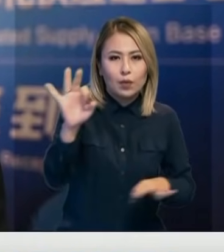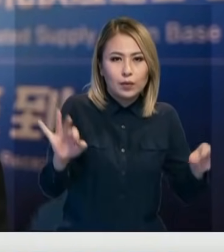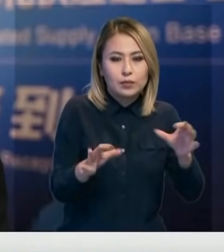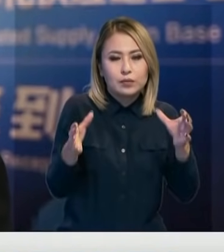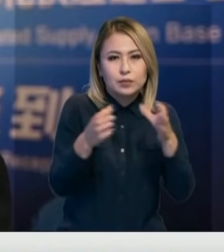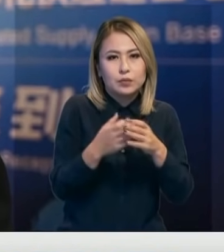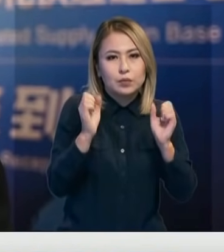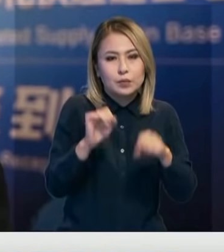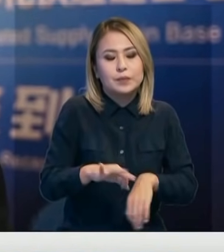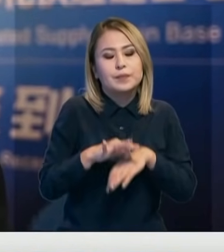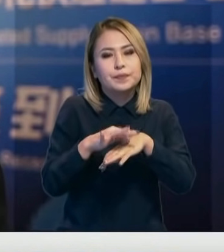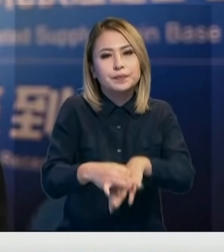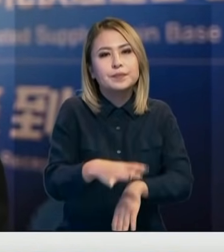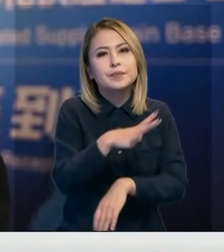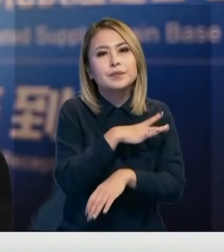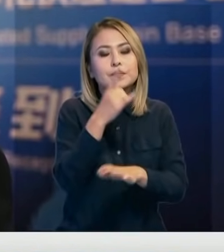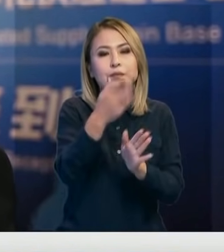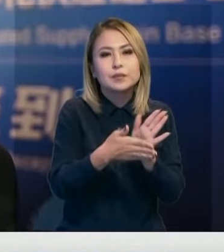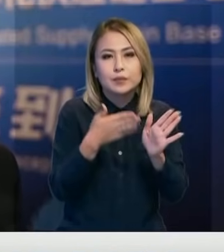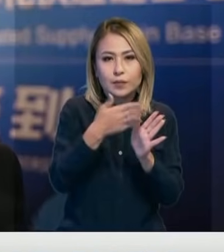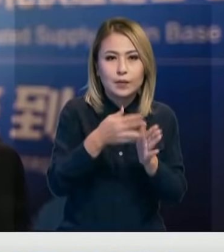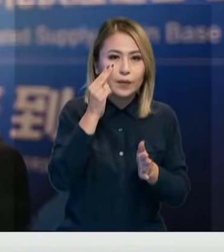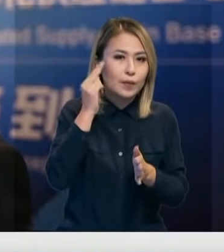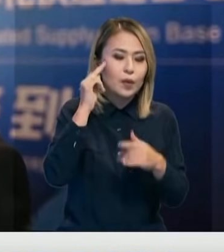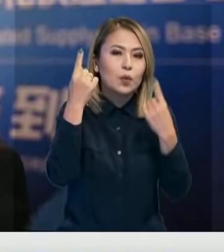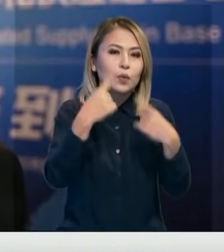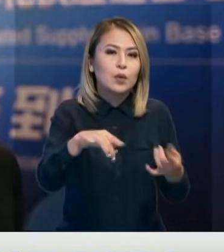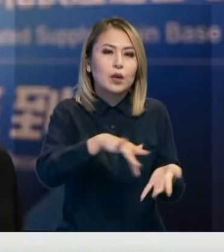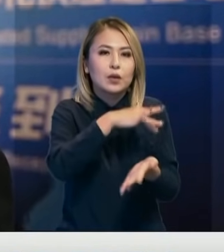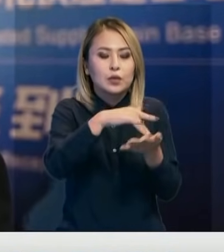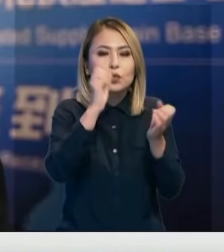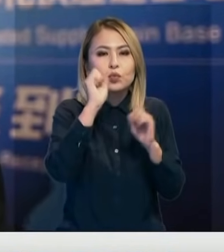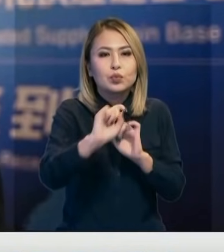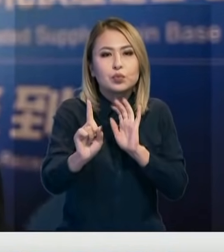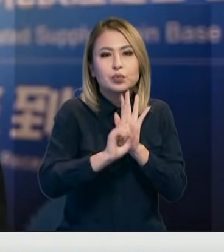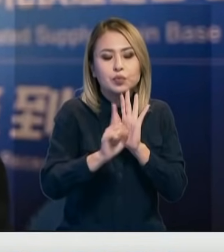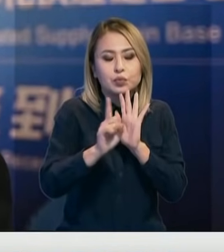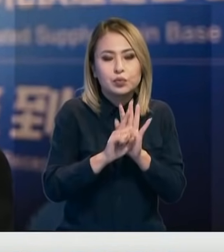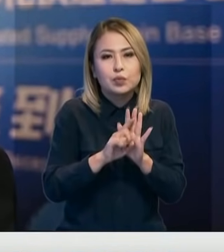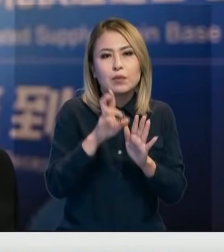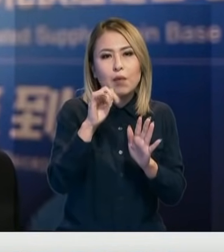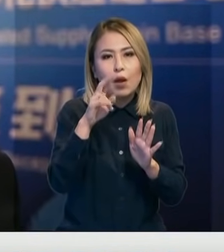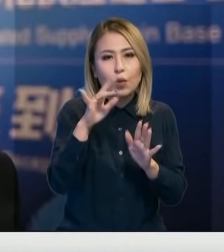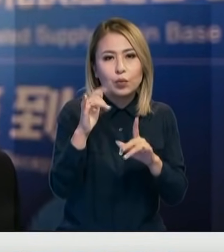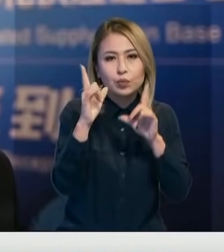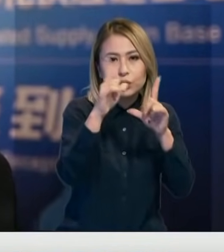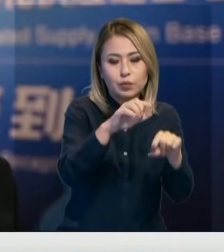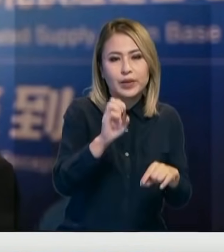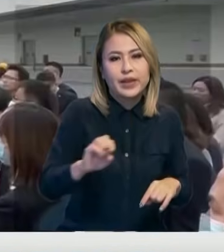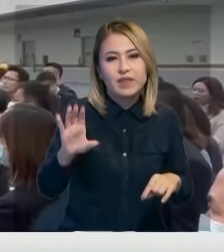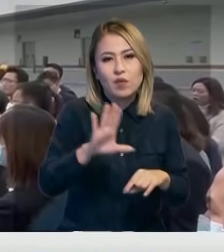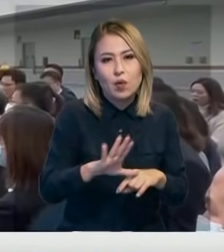пайдаланғымыз келеді. Бұл пойыздар Ляньюнганнан ғана емес Қытайдың өзге қалаларынан да қатынайды. Ақтаудан теңіз арқылы Бакуге, Алодан Еуропаға